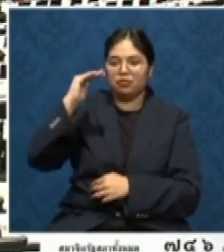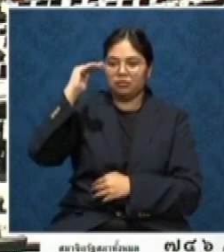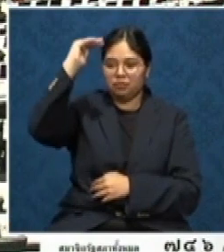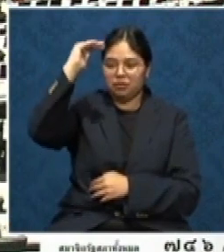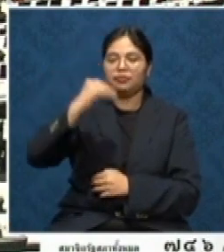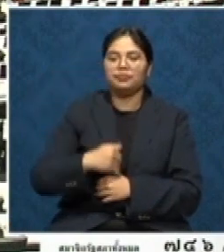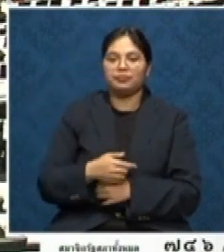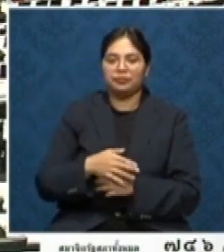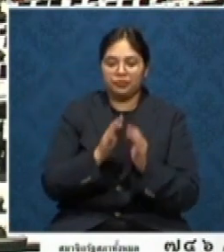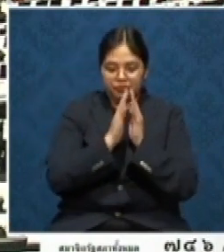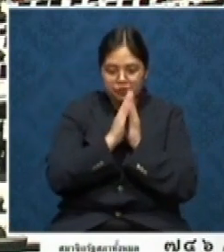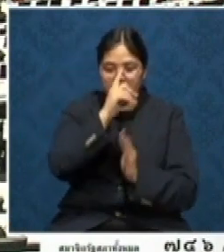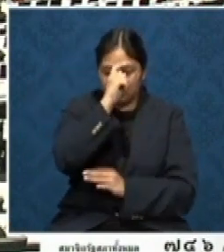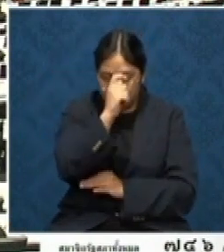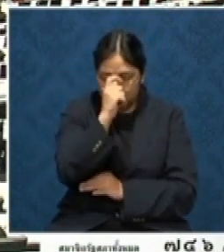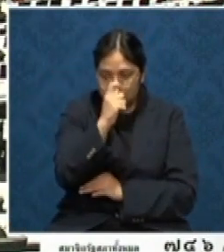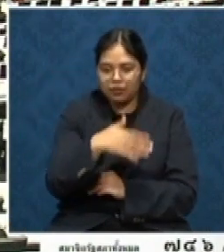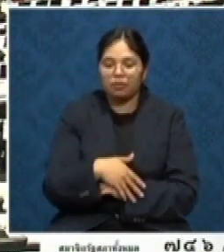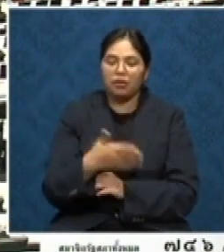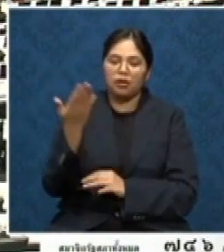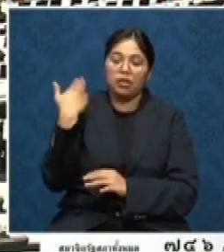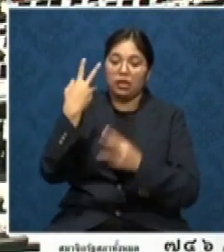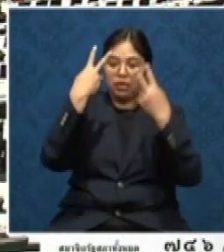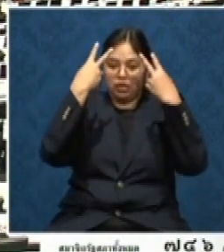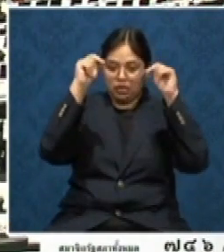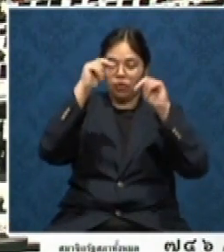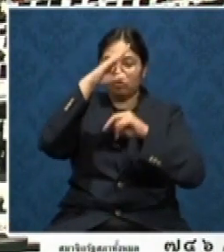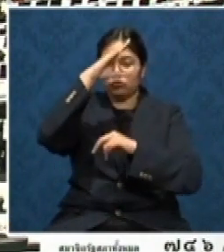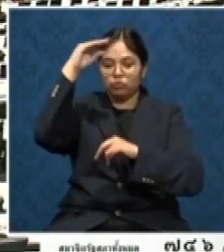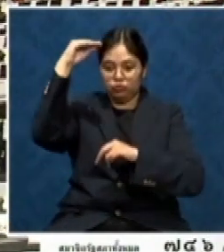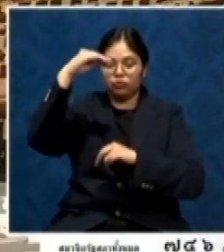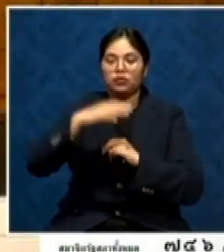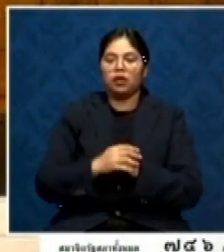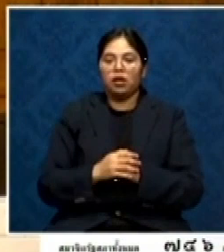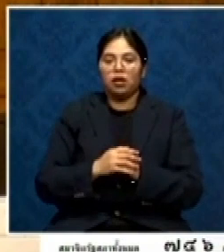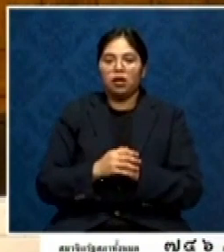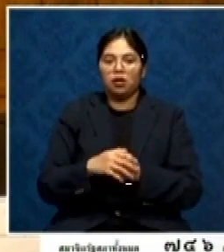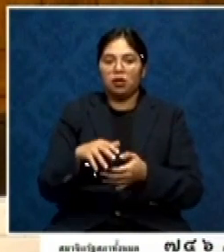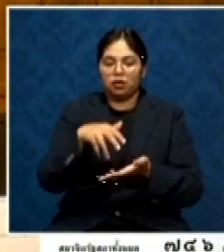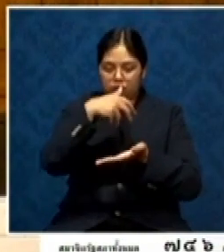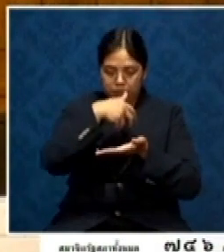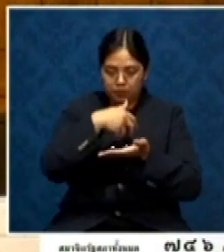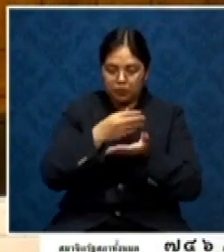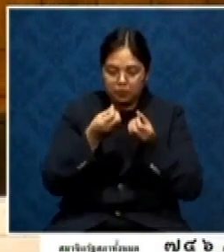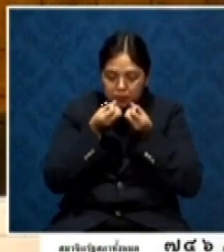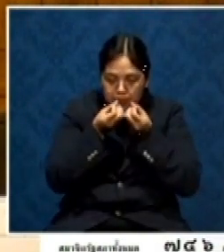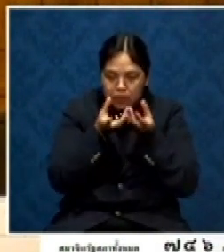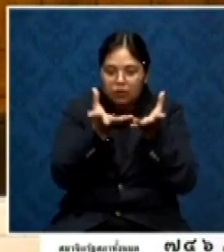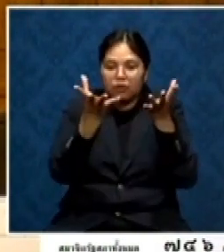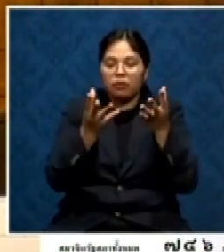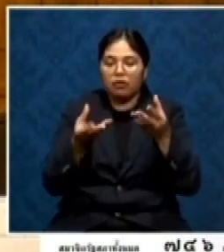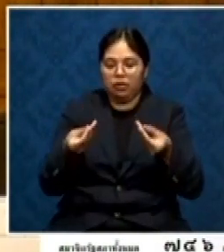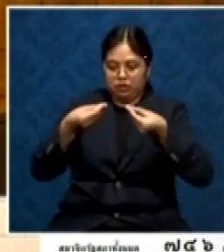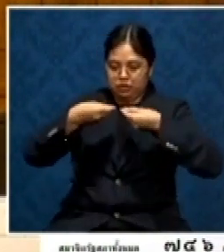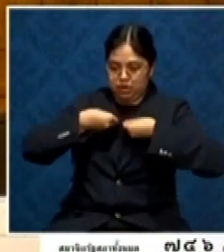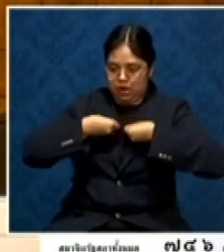เกียรติเมื่อกี้ท่านอดีตนายกชวนได้กรุณาให้โอวาทกับกระผมรู้สึกเป็นเกียรติ